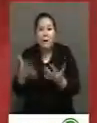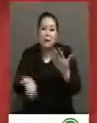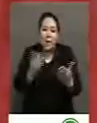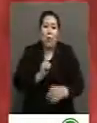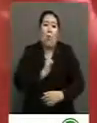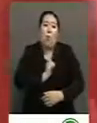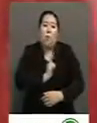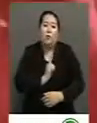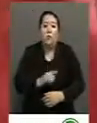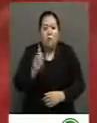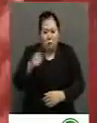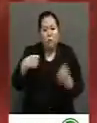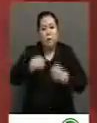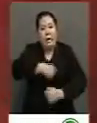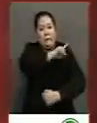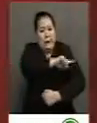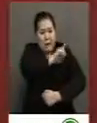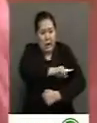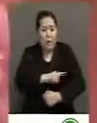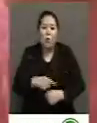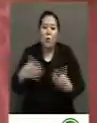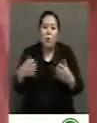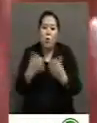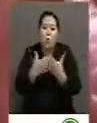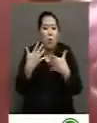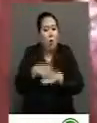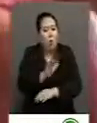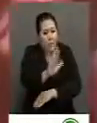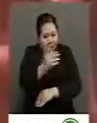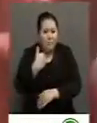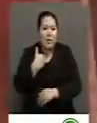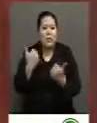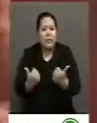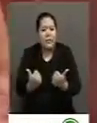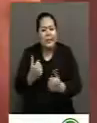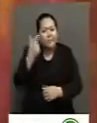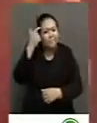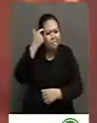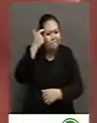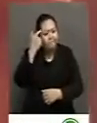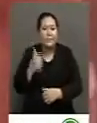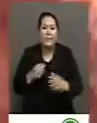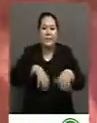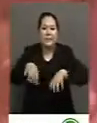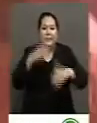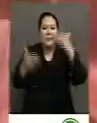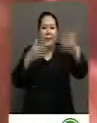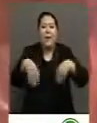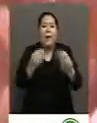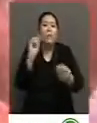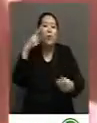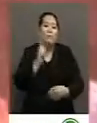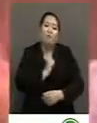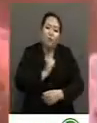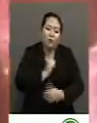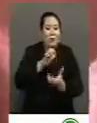ขาถือว่าเป็นลางไม่ดีทางองค์กรไม่แสวงหาผลกำไรที่ชื่อว่าสุราบอินเตอร์เนชั่นแนลเขาก็เลยจัดงานโฮลี่ให้หญิงม่ายเห